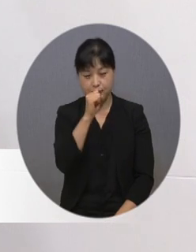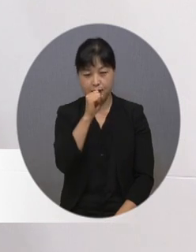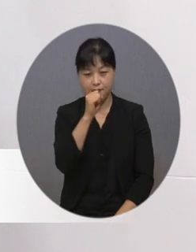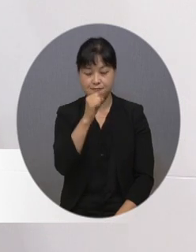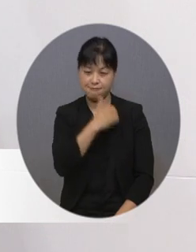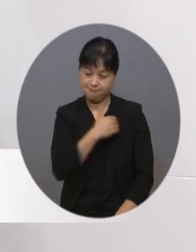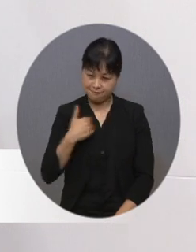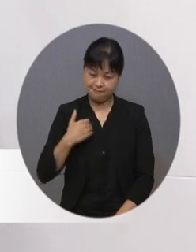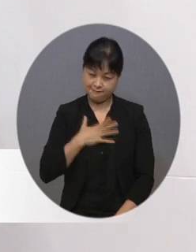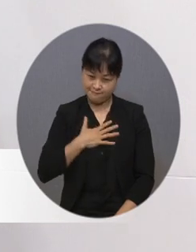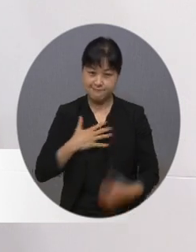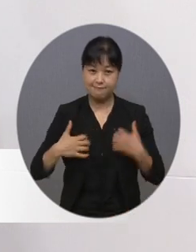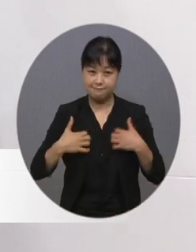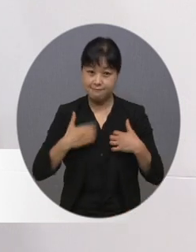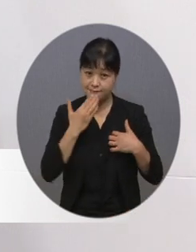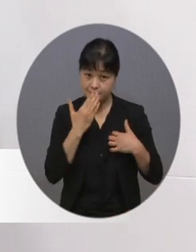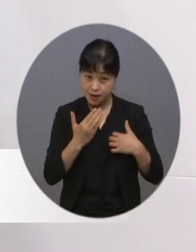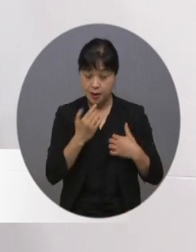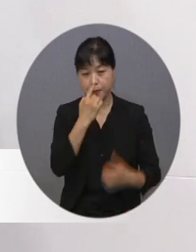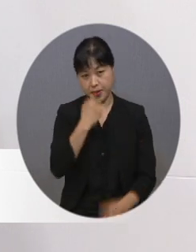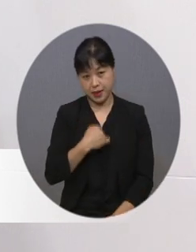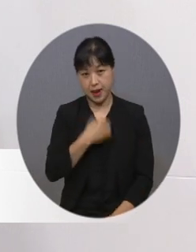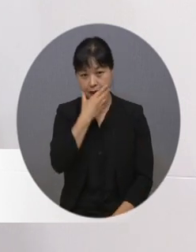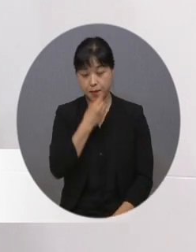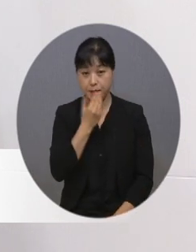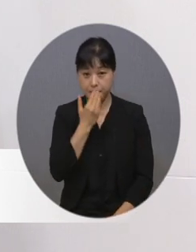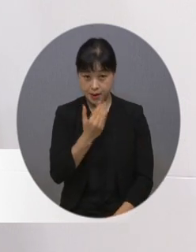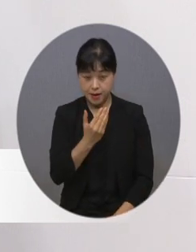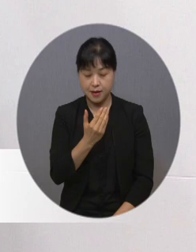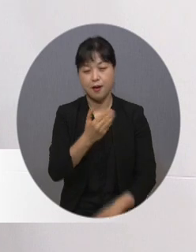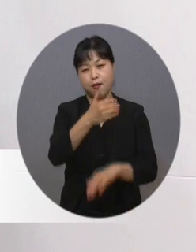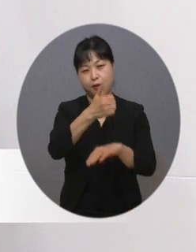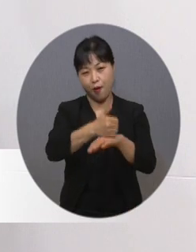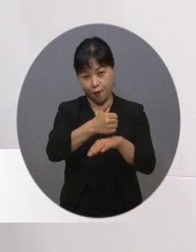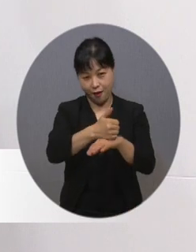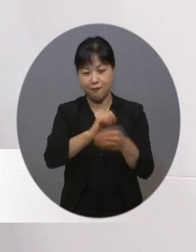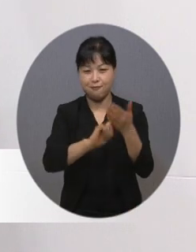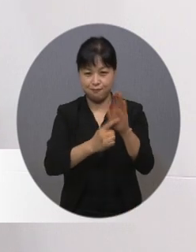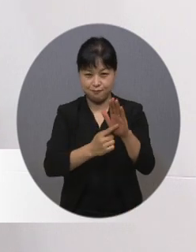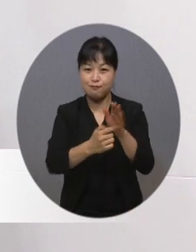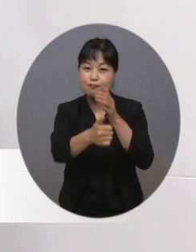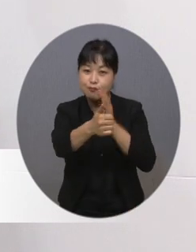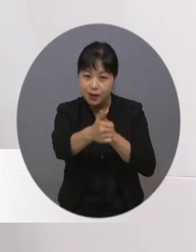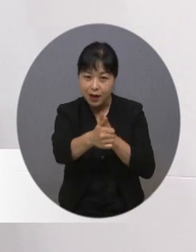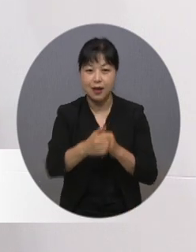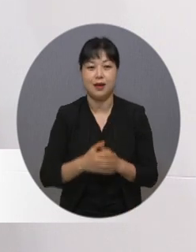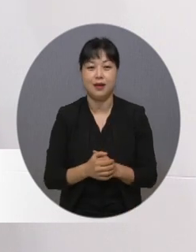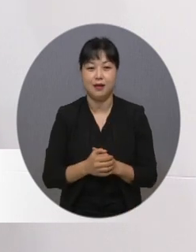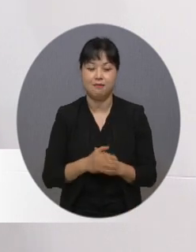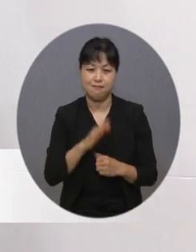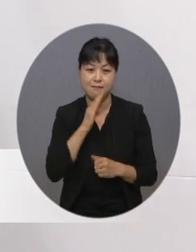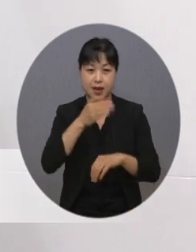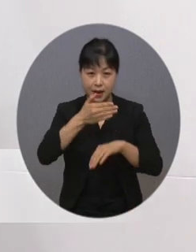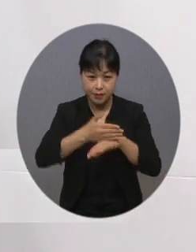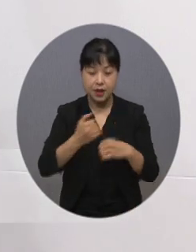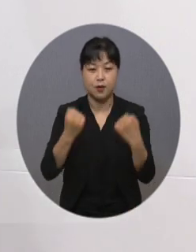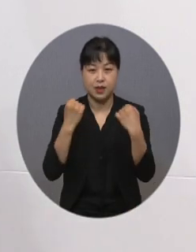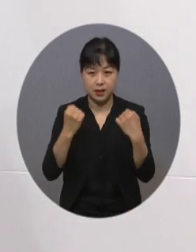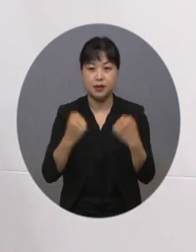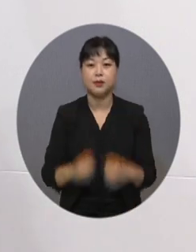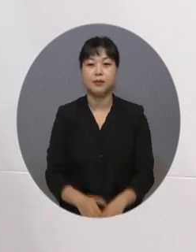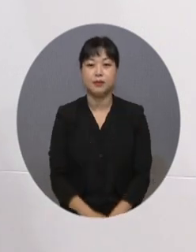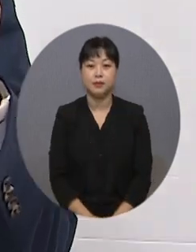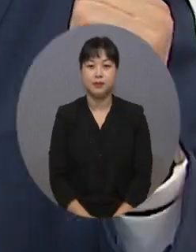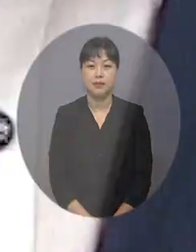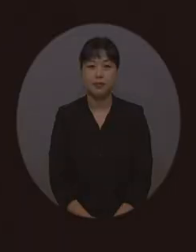모두가 만족할 수 있는 스스로가 행복해할 수 있는 결과를 내셨으면 합니다. 진심으로 감사하고 화이팅입니다.